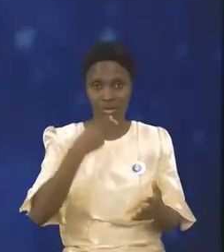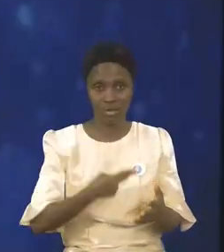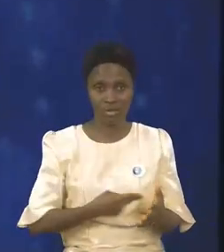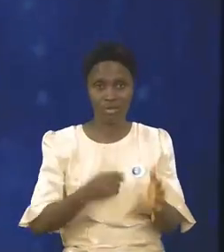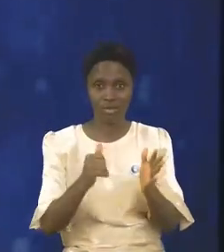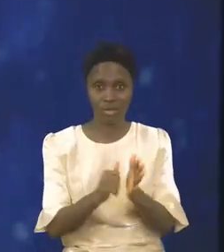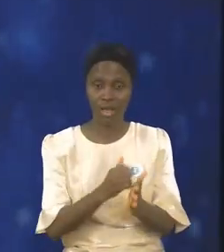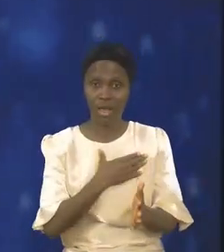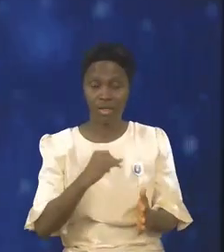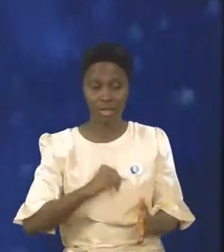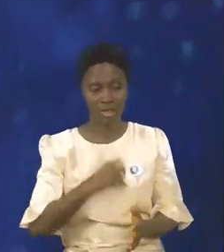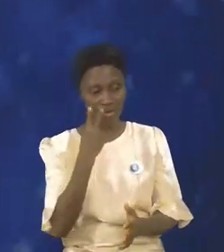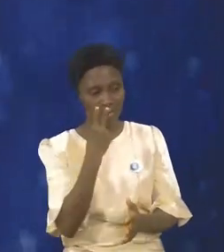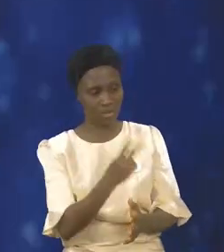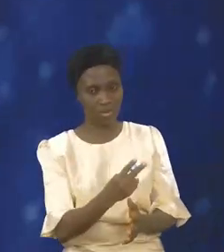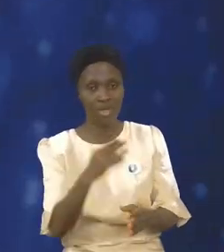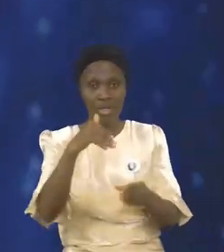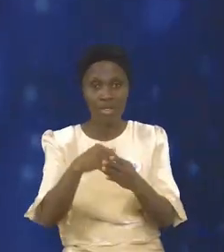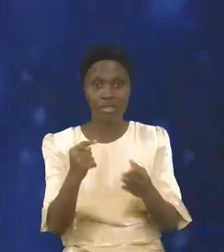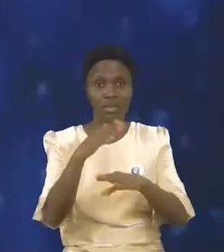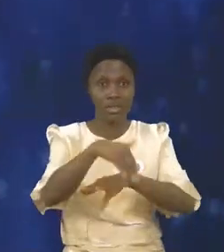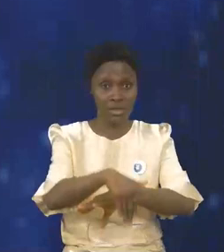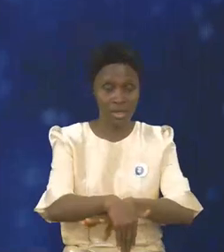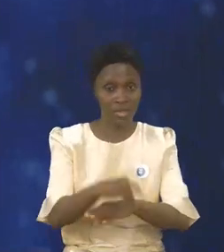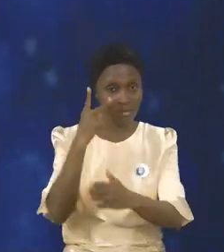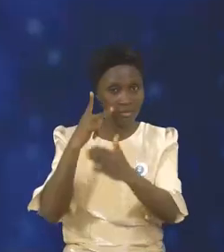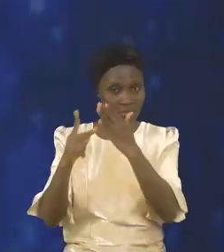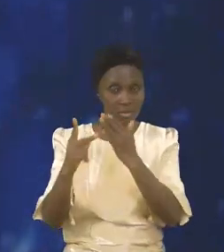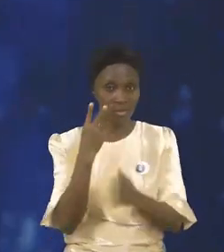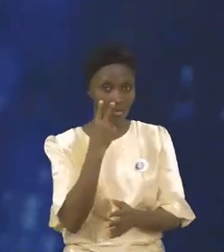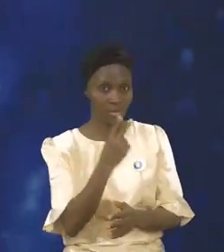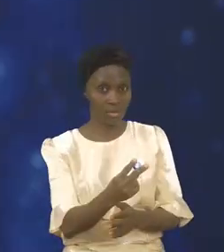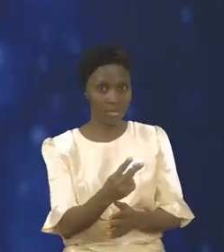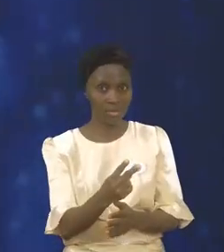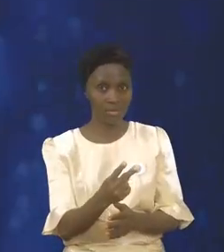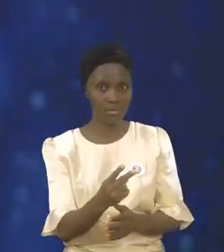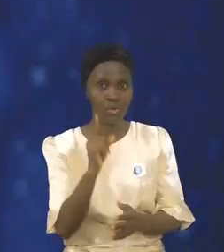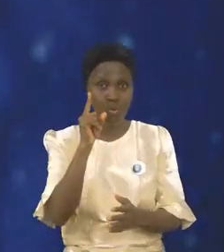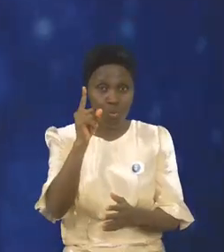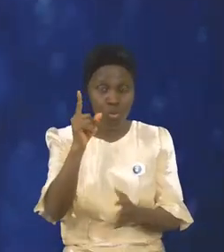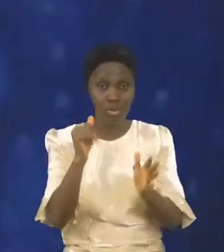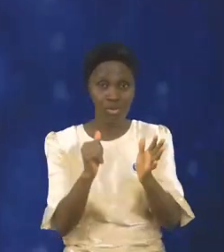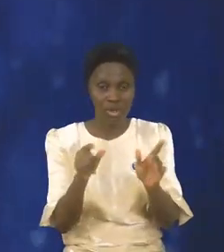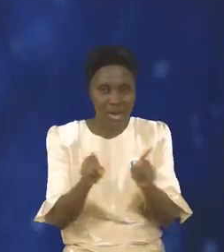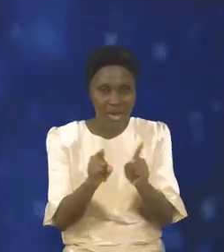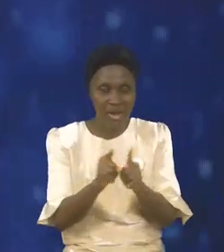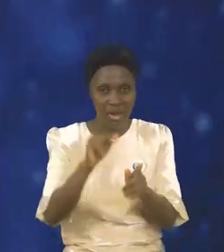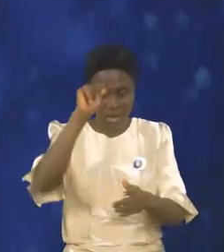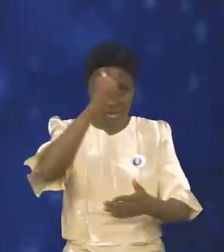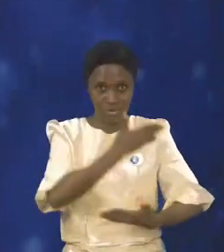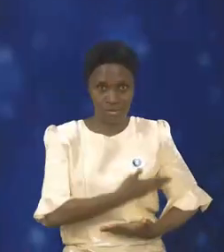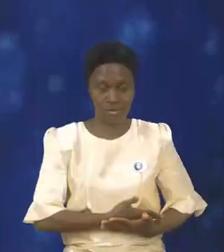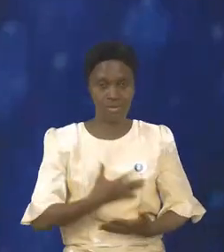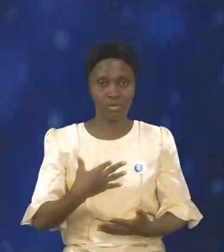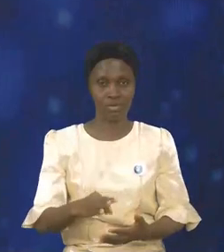13. Verset 13 nous dit maintenant, je regardais pendant mes visions